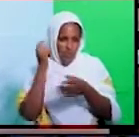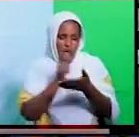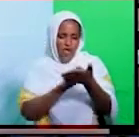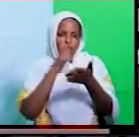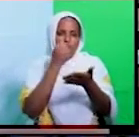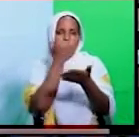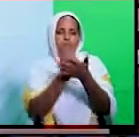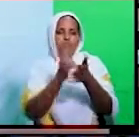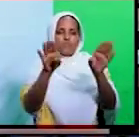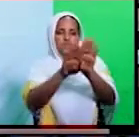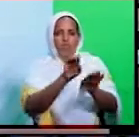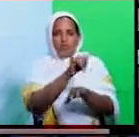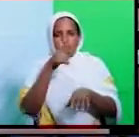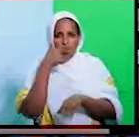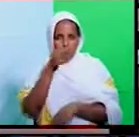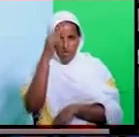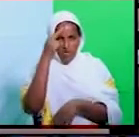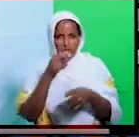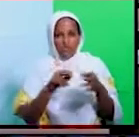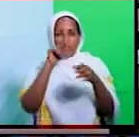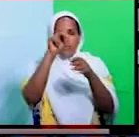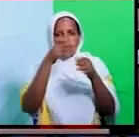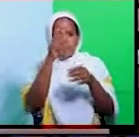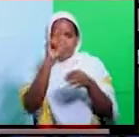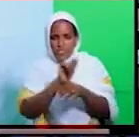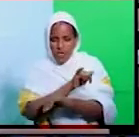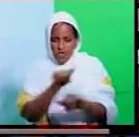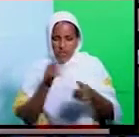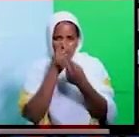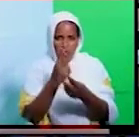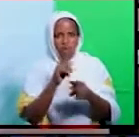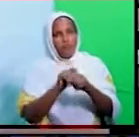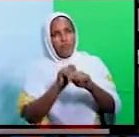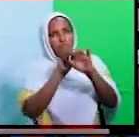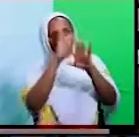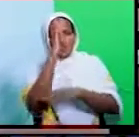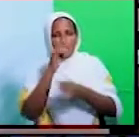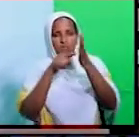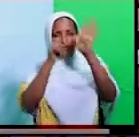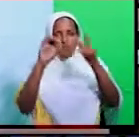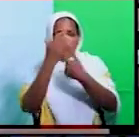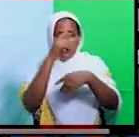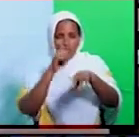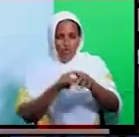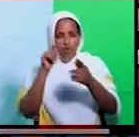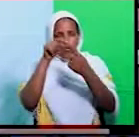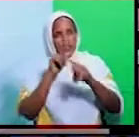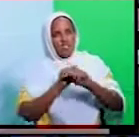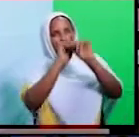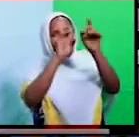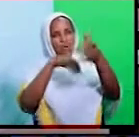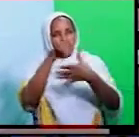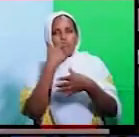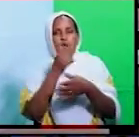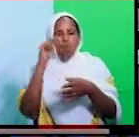መውጫ አድርገን መጠቀም ያስፈልጋል። ከዚህ ጋር ቅዱሳት መጽሐፍትን የምናነበው ልክ ሕክምና እንደመውሰድ